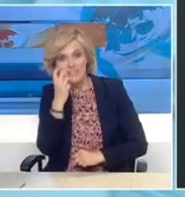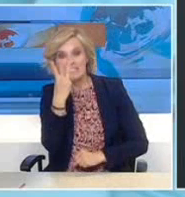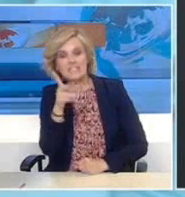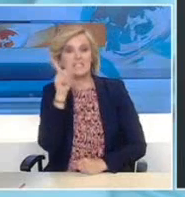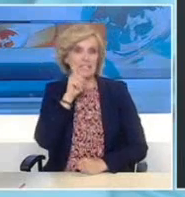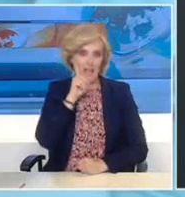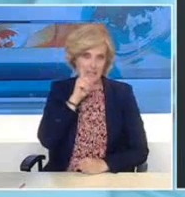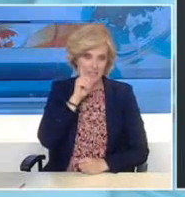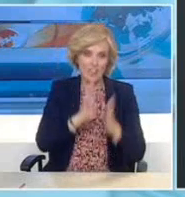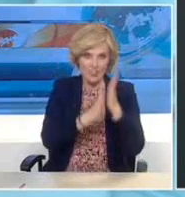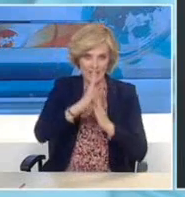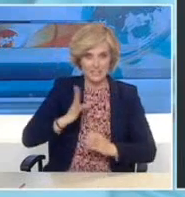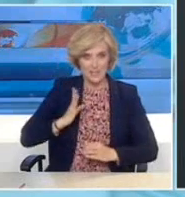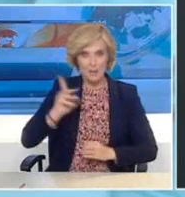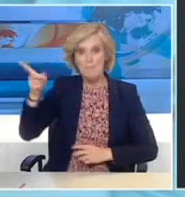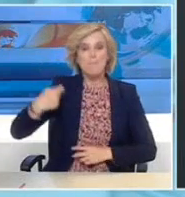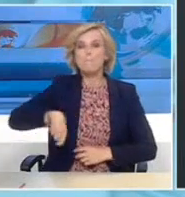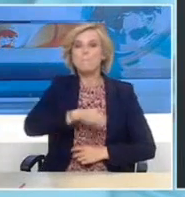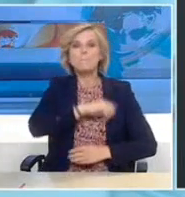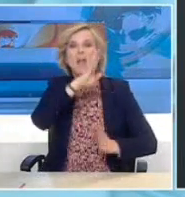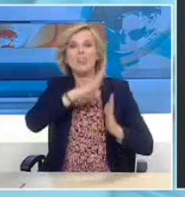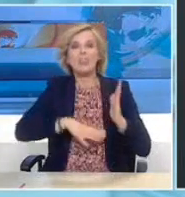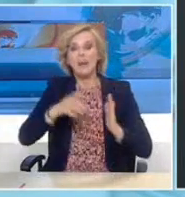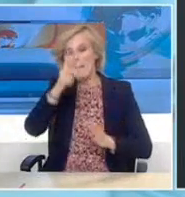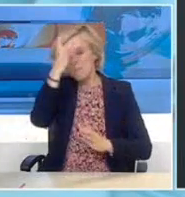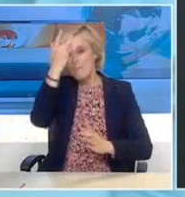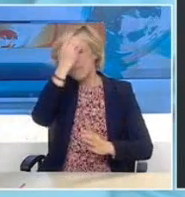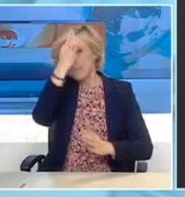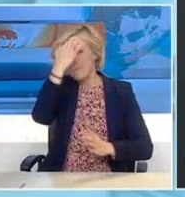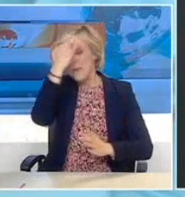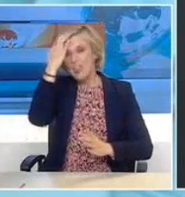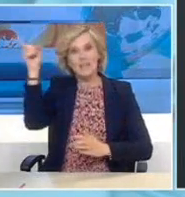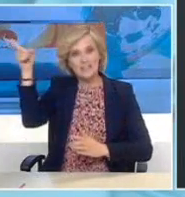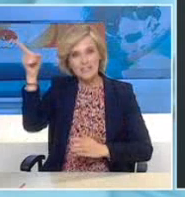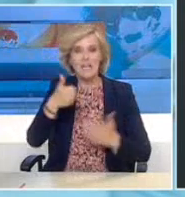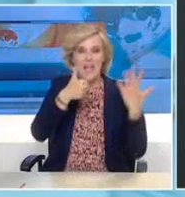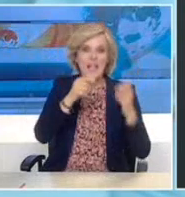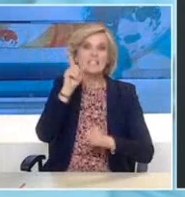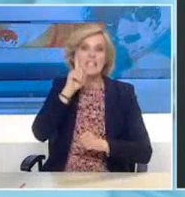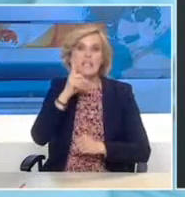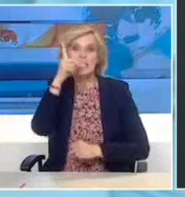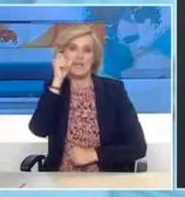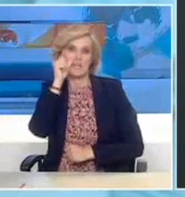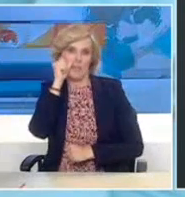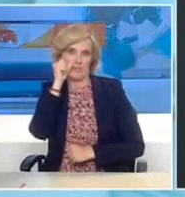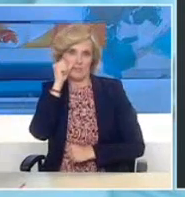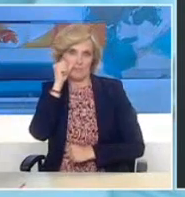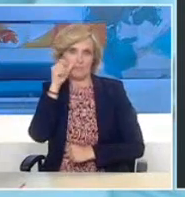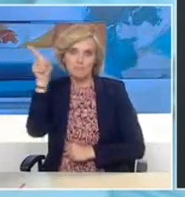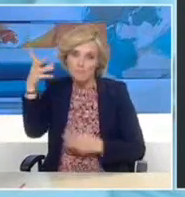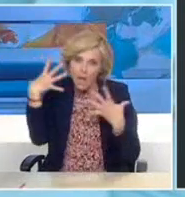άτομα, και στην πτήση από Μαδρίτη 6 γυναίκες και ένας άνδρας. 21